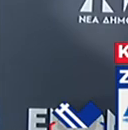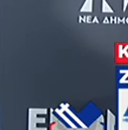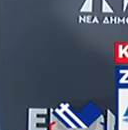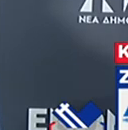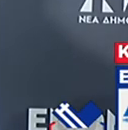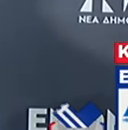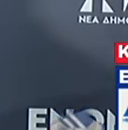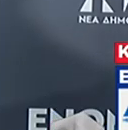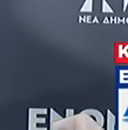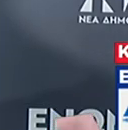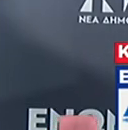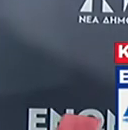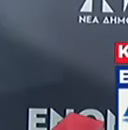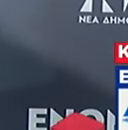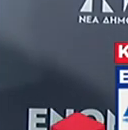Γιάννη, ξεκινάμε από σένα.